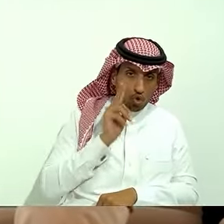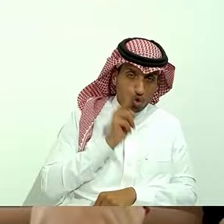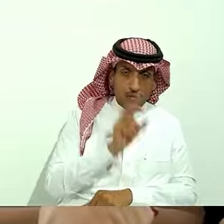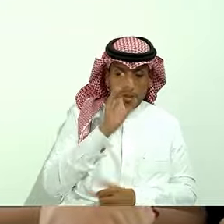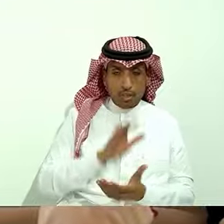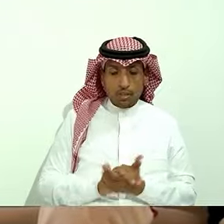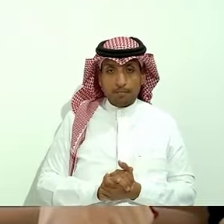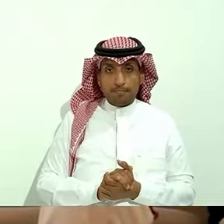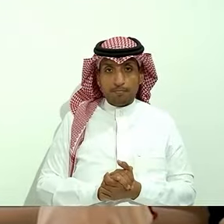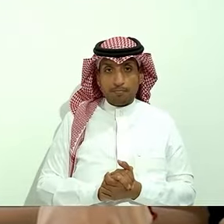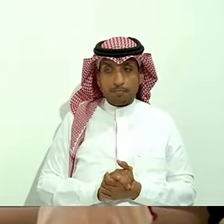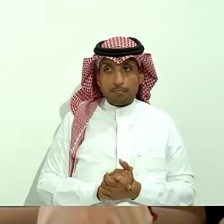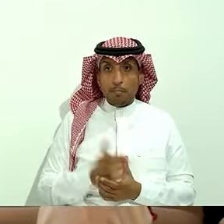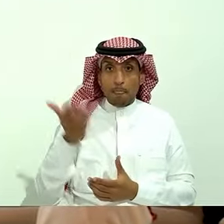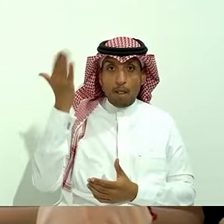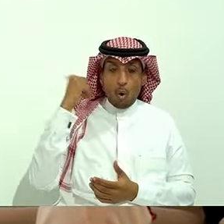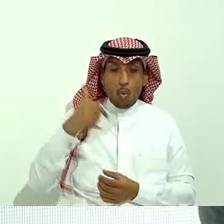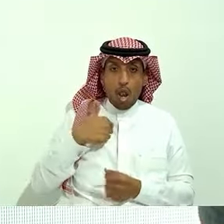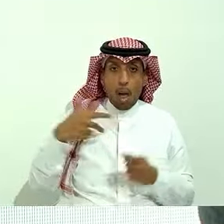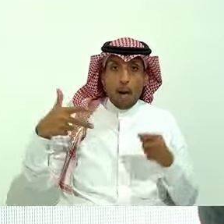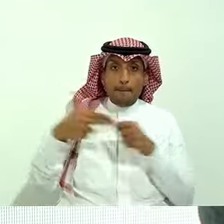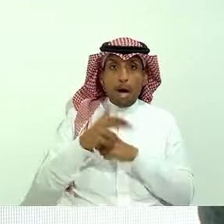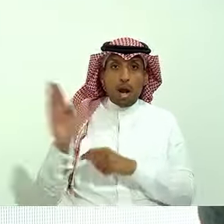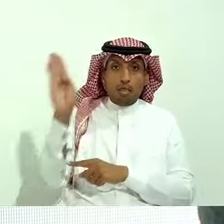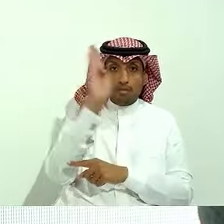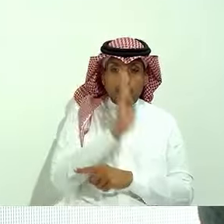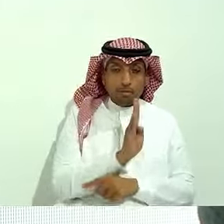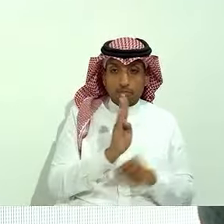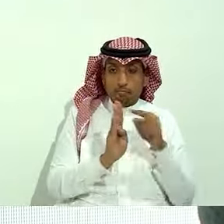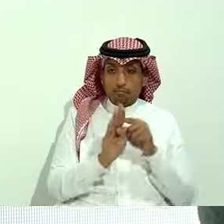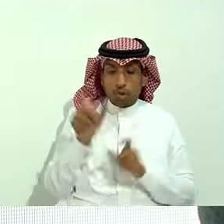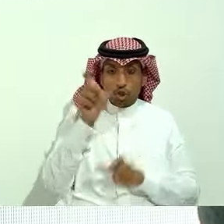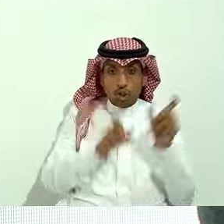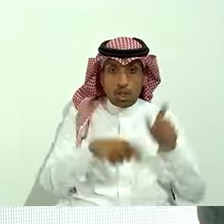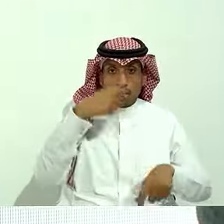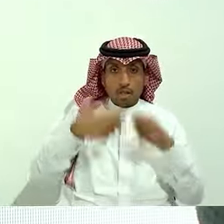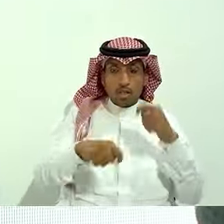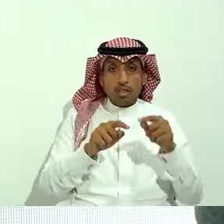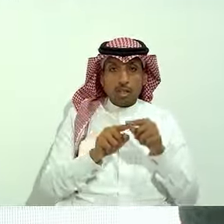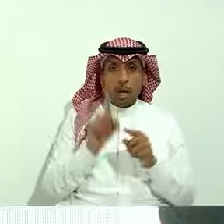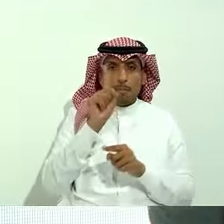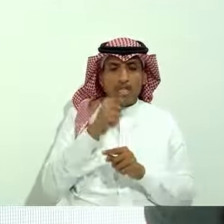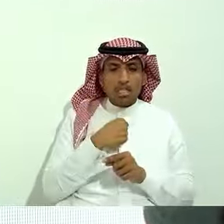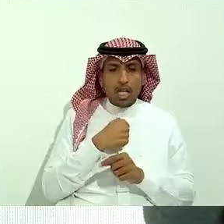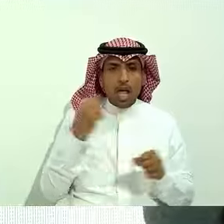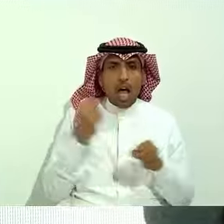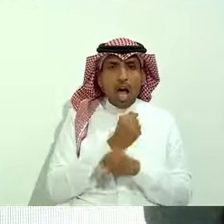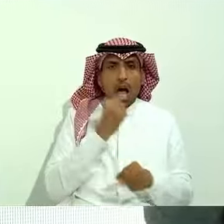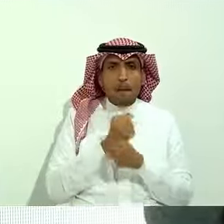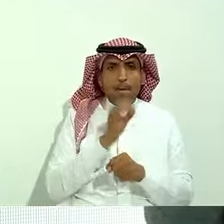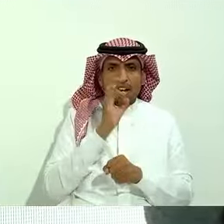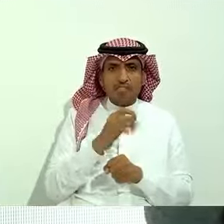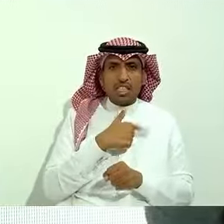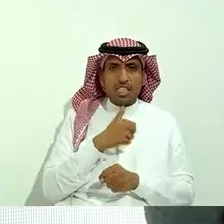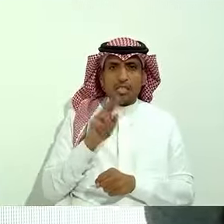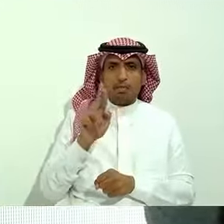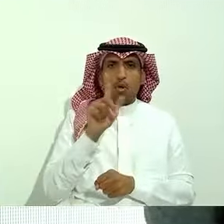مرة كنت عارضة في معرض، ومن ضمن الناس اللي اقتنوا هذا الثوب، بس كنت عملته على التل